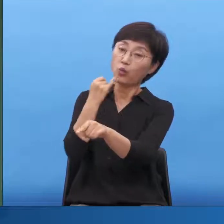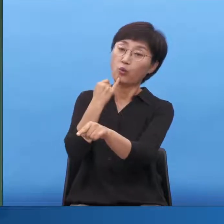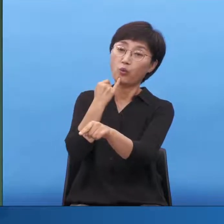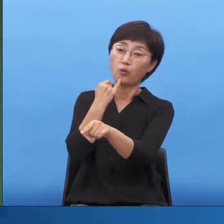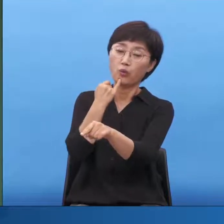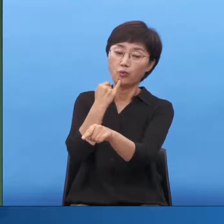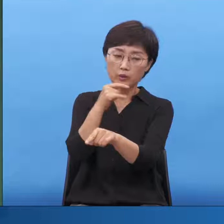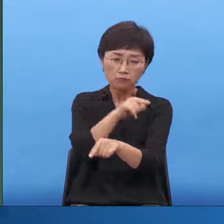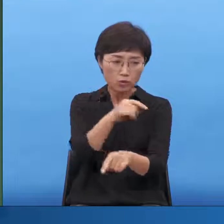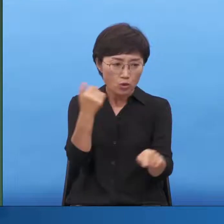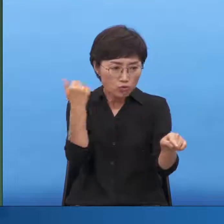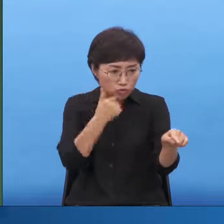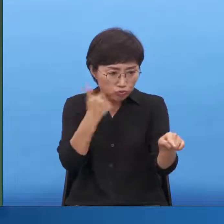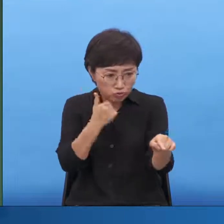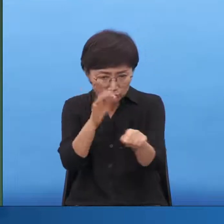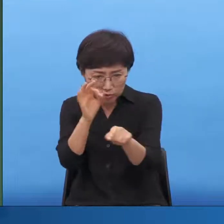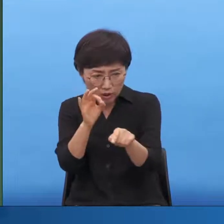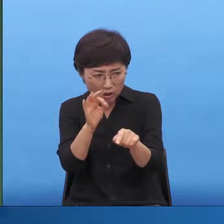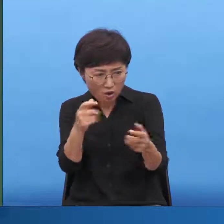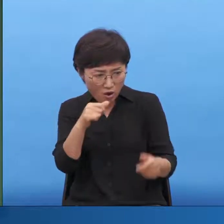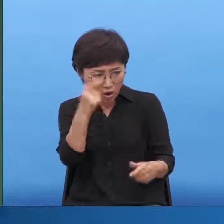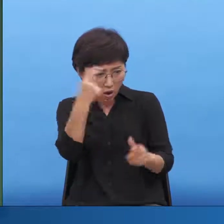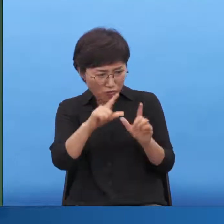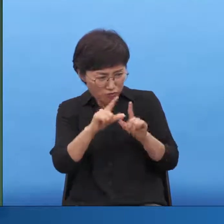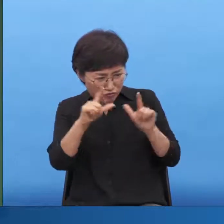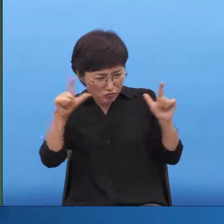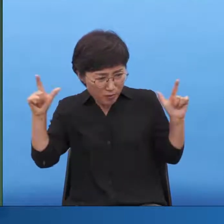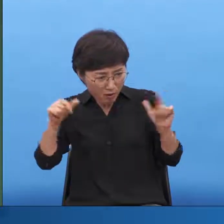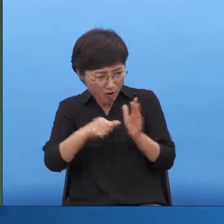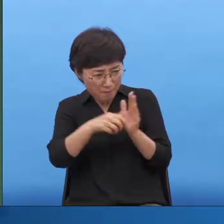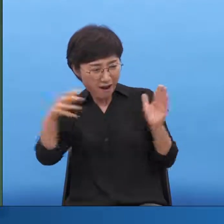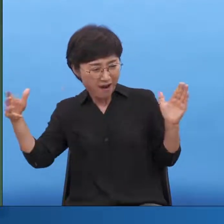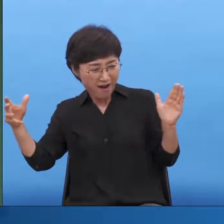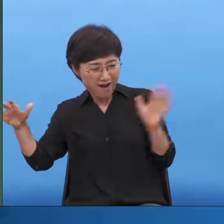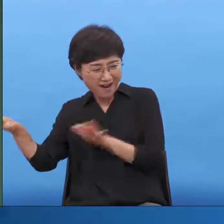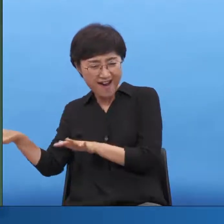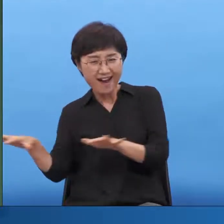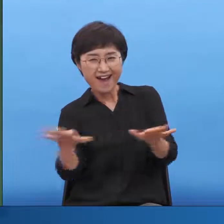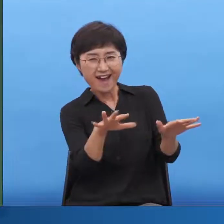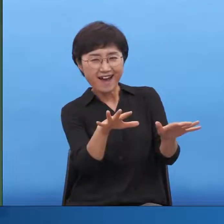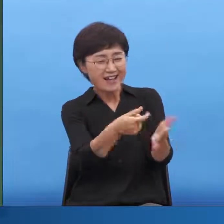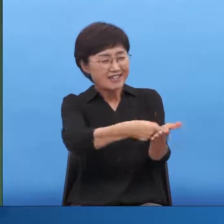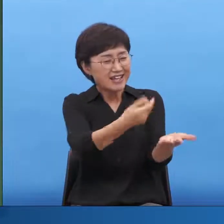오거든요. 너무 만나거든 달라붙지 마세요. 가면 나도 이제 못 옵니다 이게.